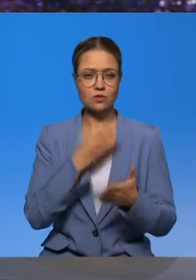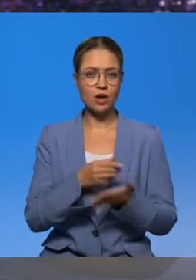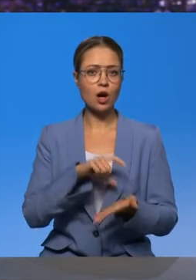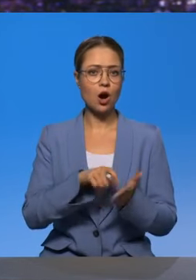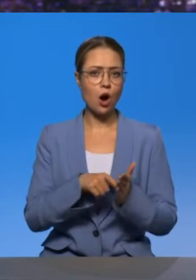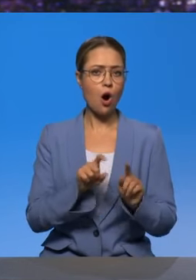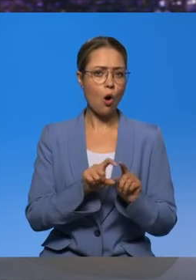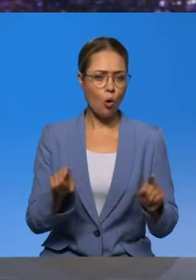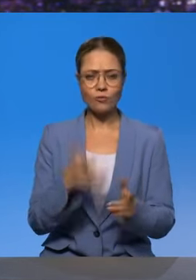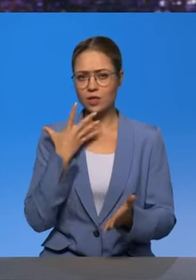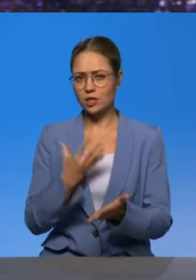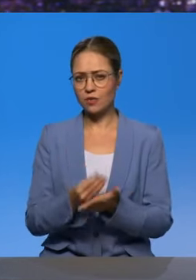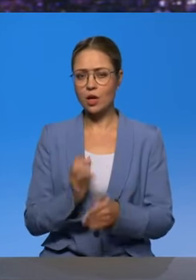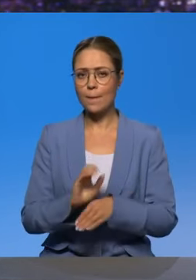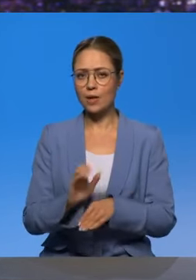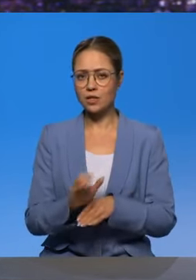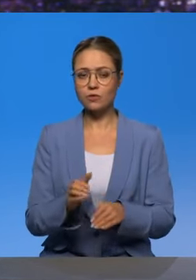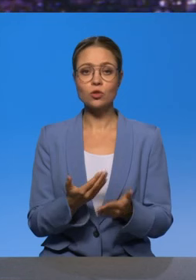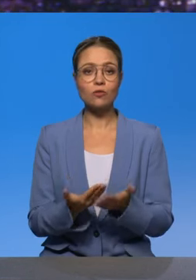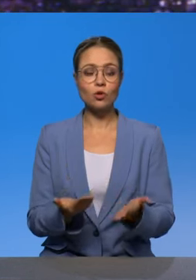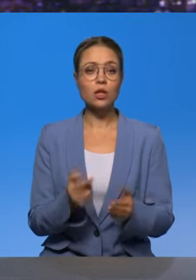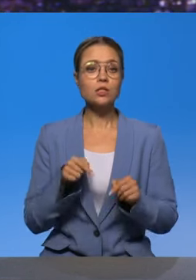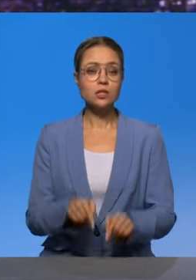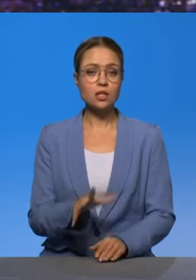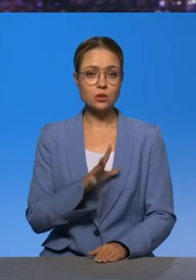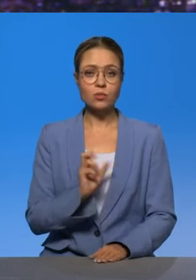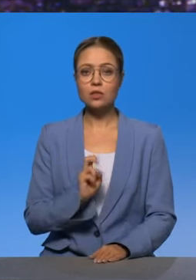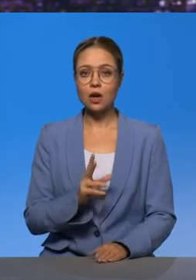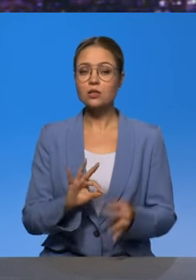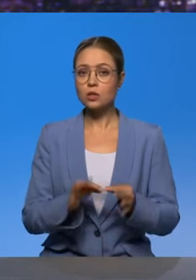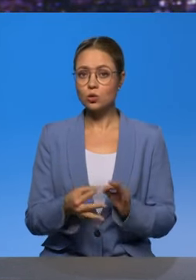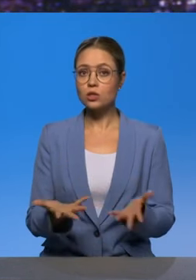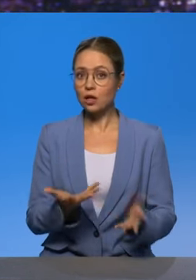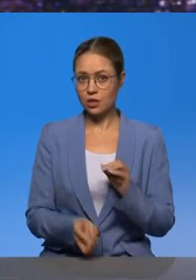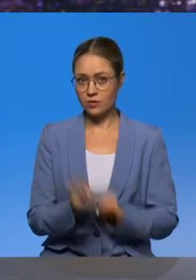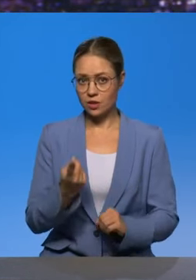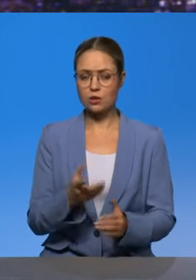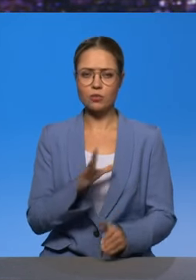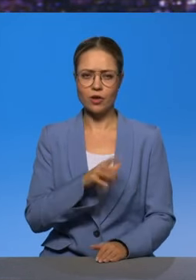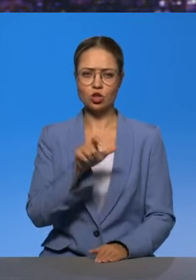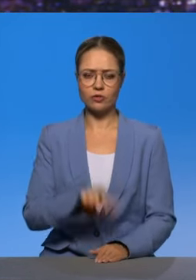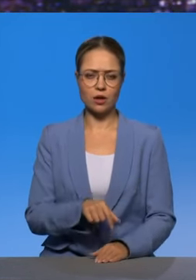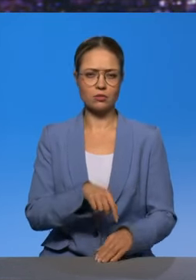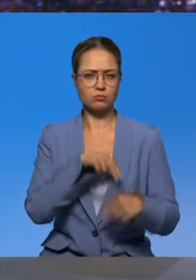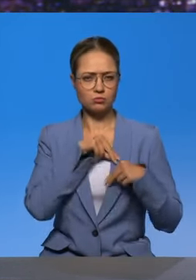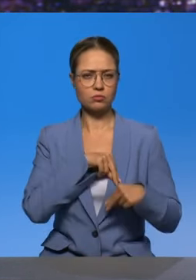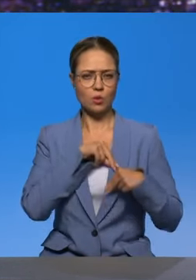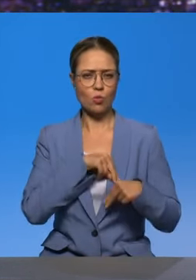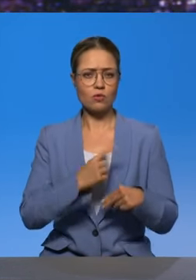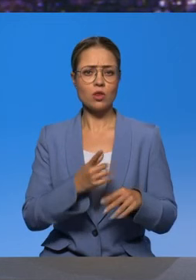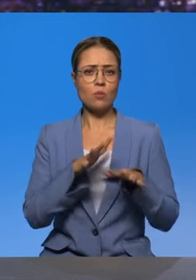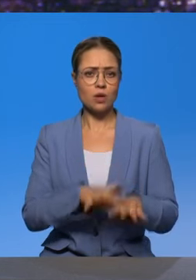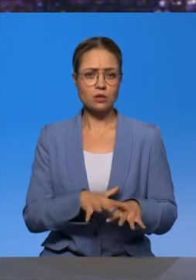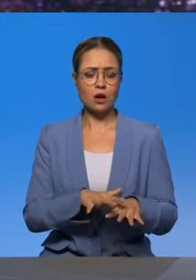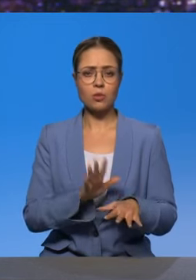производствах. Вот как, собственно, здесь быть? Какие сложности возникают? Вот бывает ли человек годами работает на одном и том же месте и вдруг раз вот и